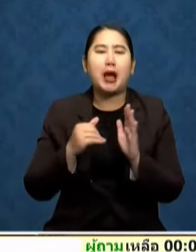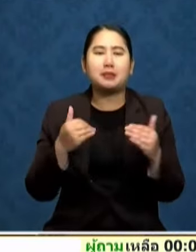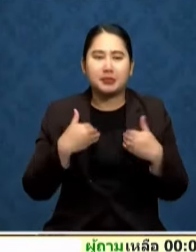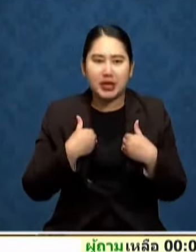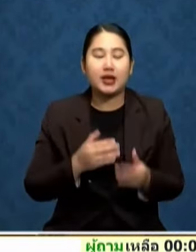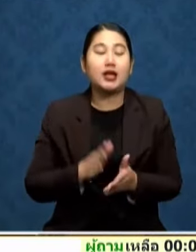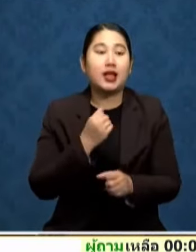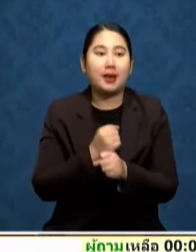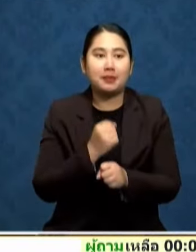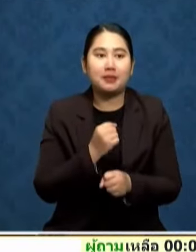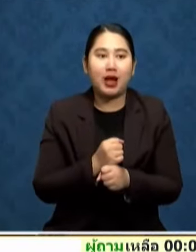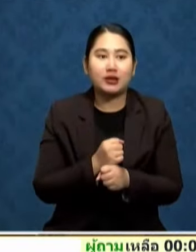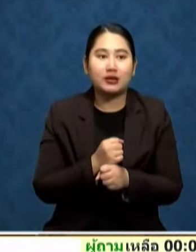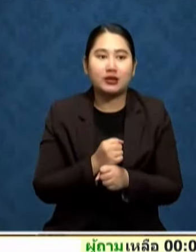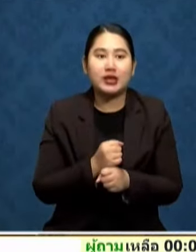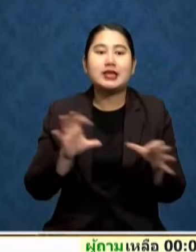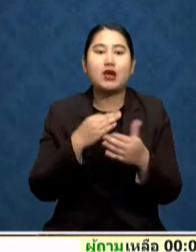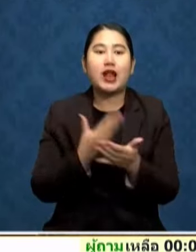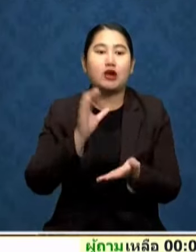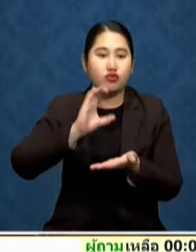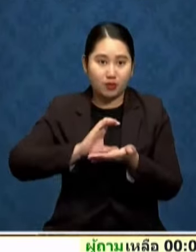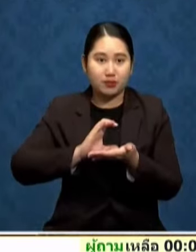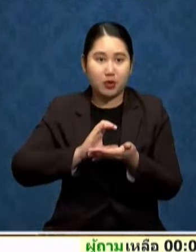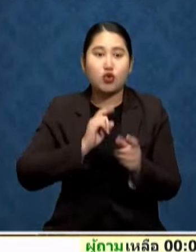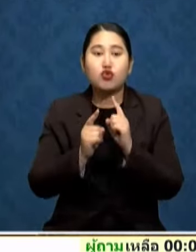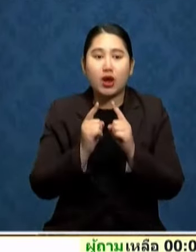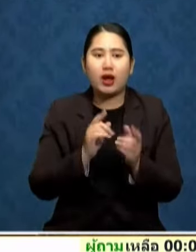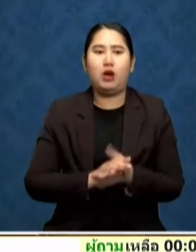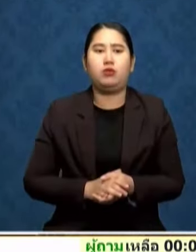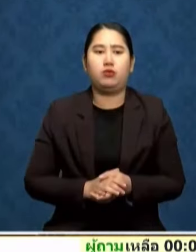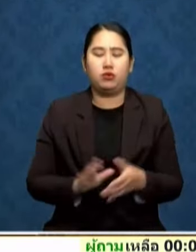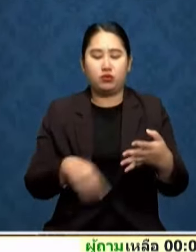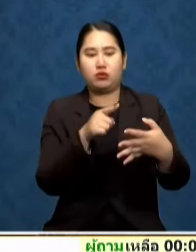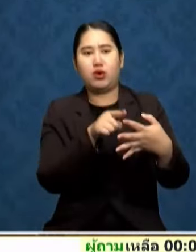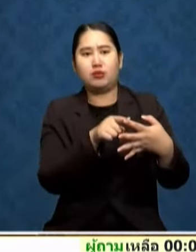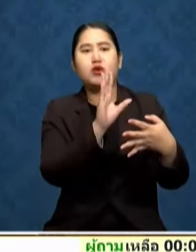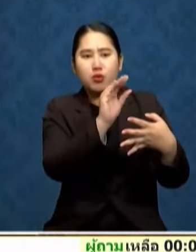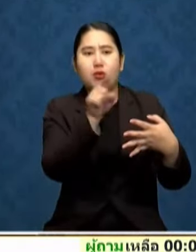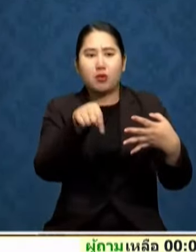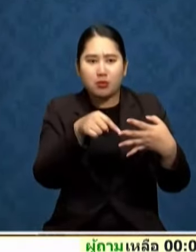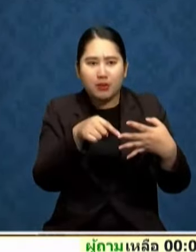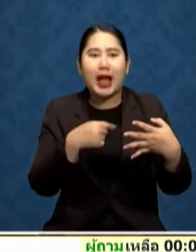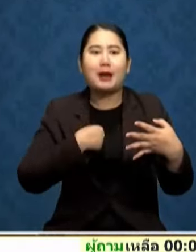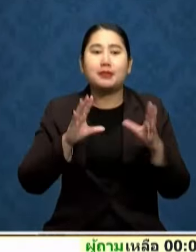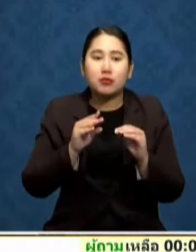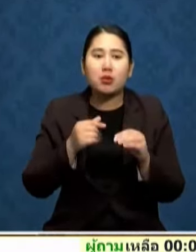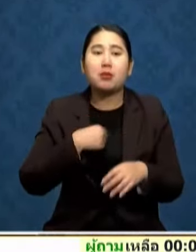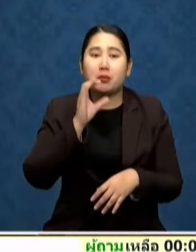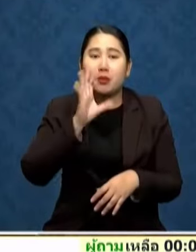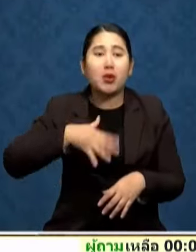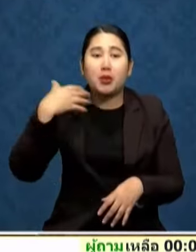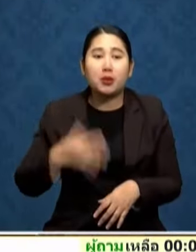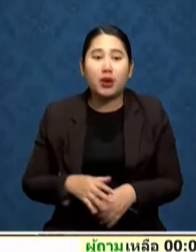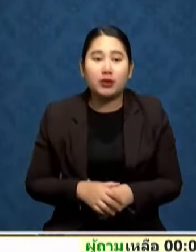เนื่องจากติดภารกิจชี้แจงงบประมาณท่านงบประมาณอยู่ชั้น4ผมประชุมอยู่ชั้น3ท่านบอกไม่สะด